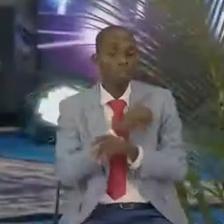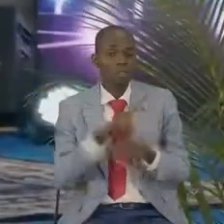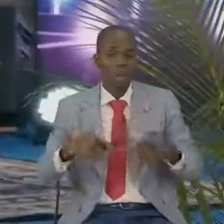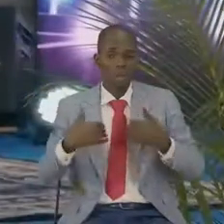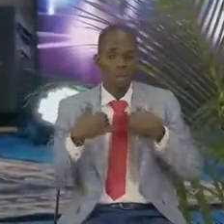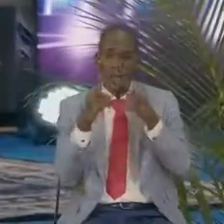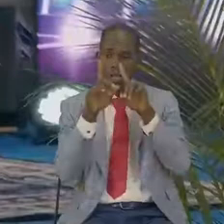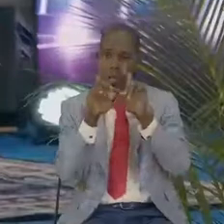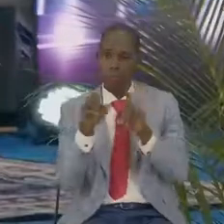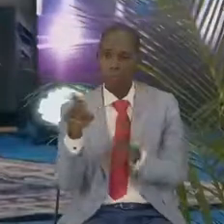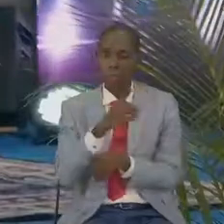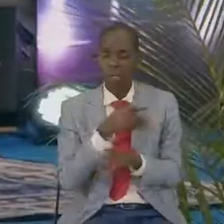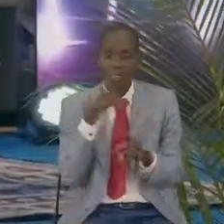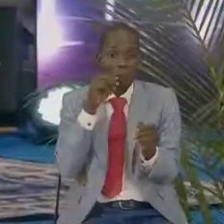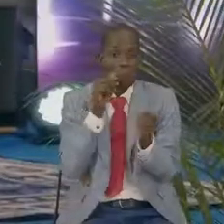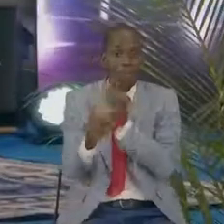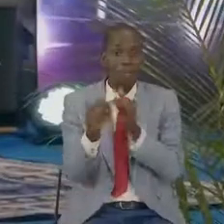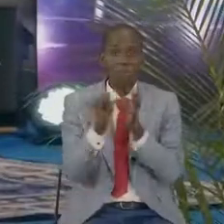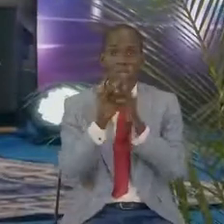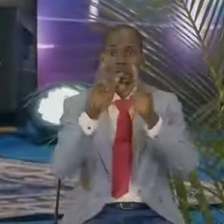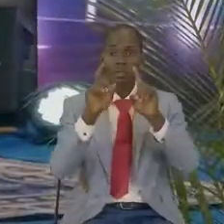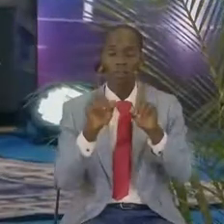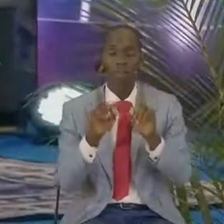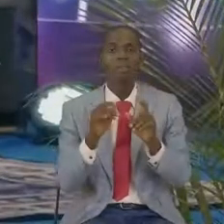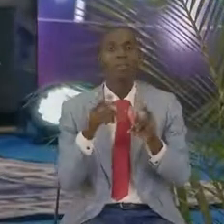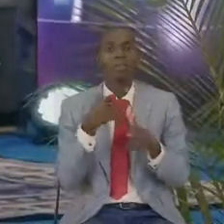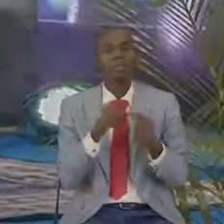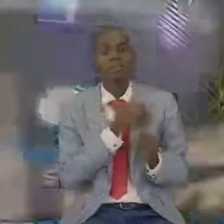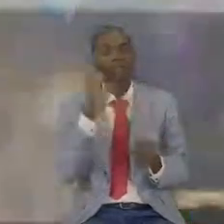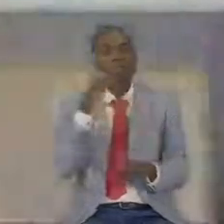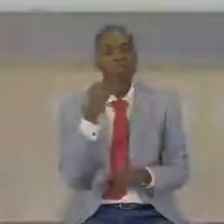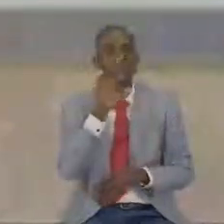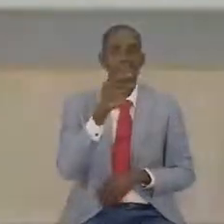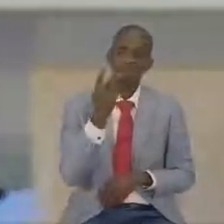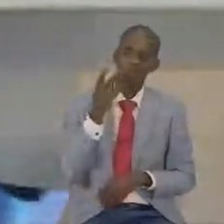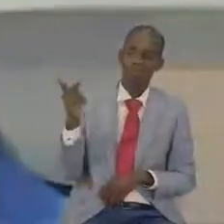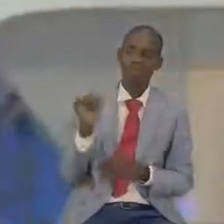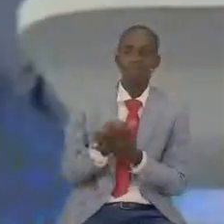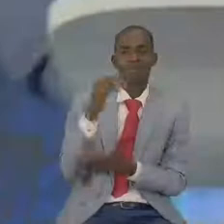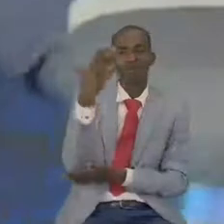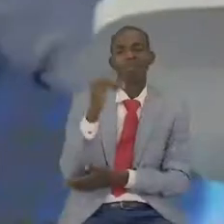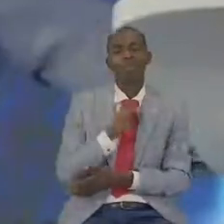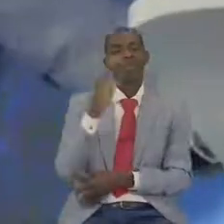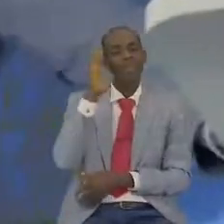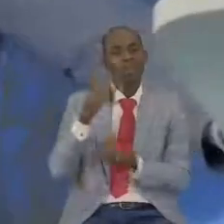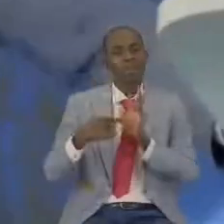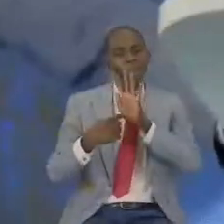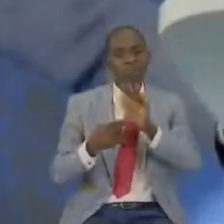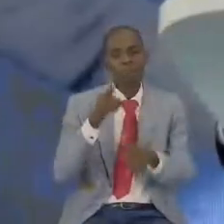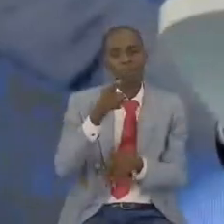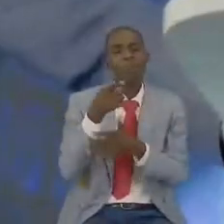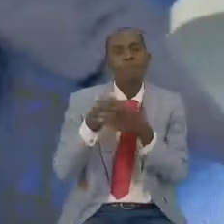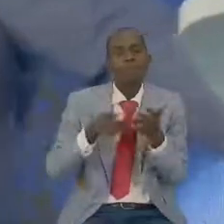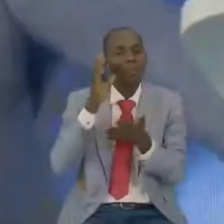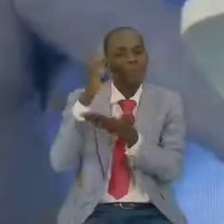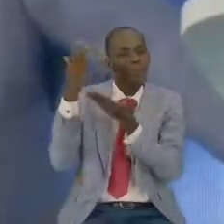et tu réussis au test, alors il dira, regarde là, le bois, je vais te montrer ce qui apportera la solution